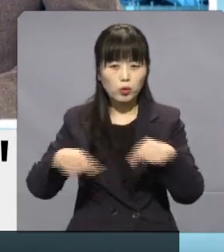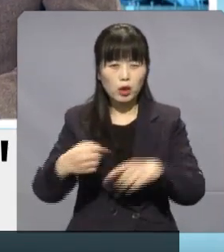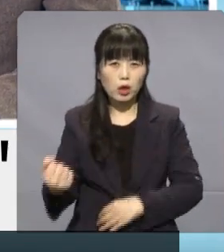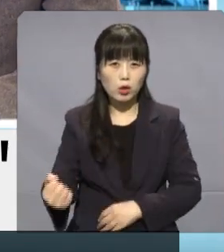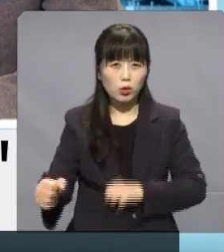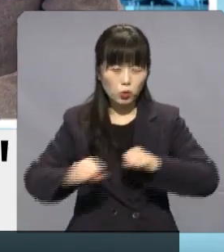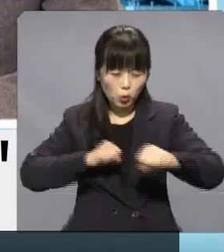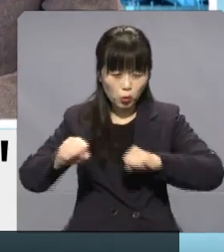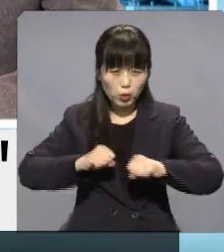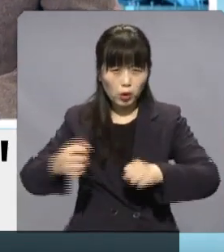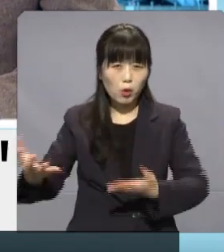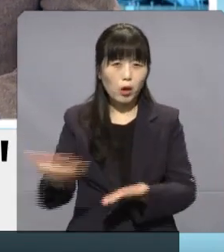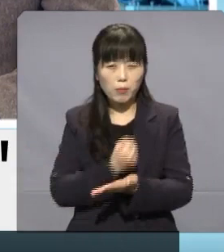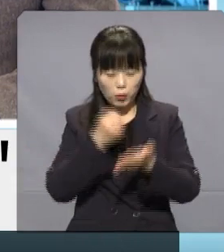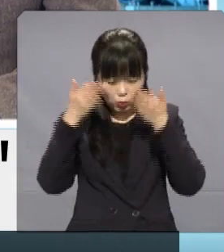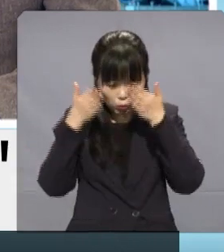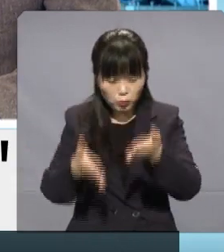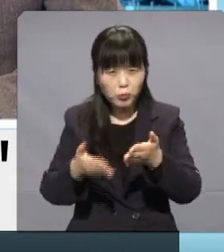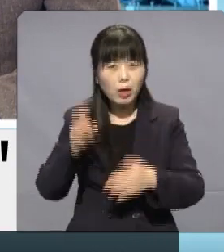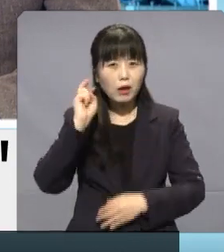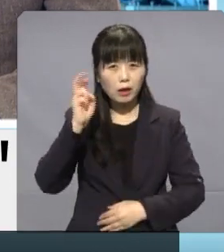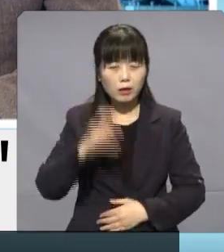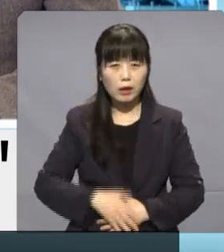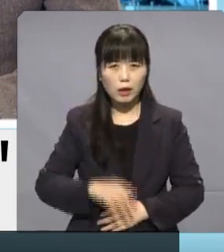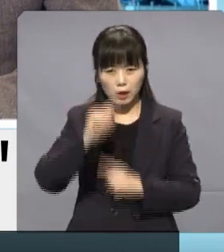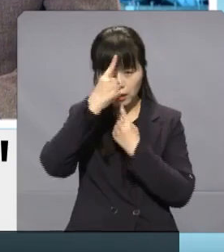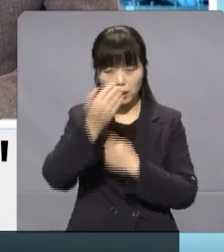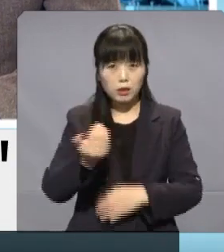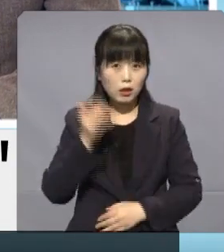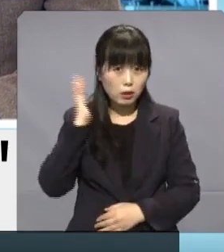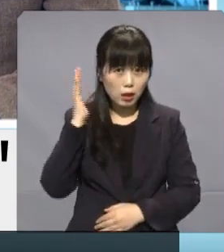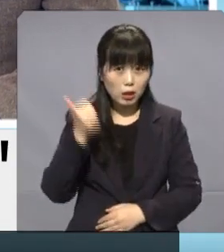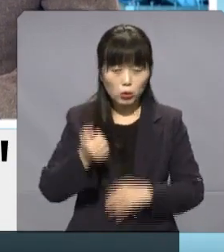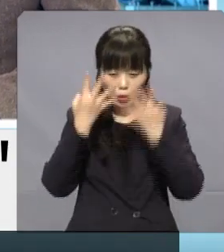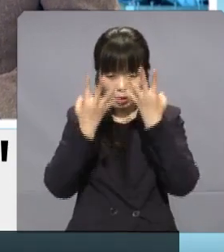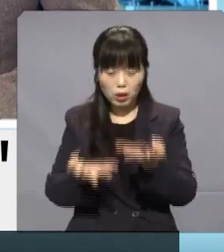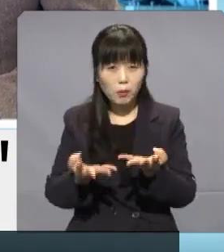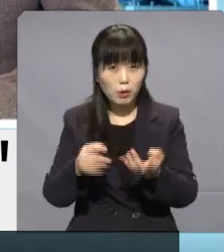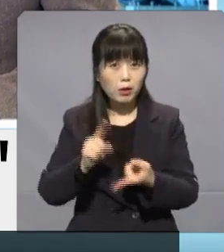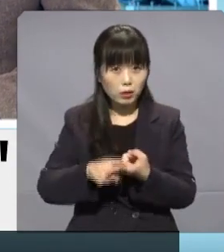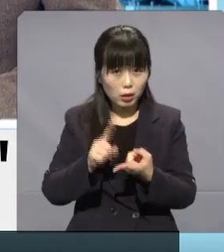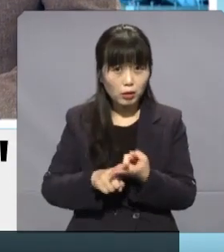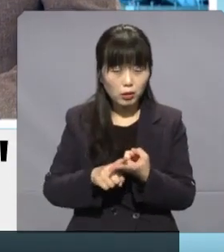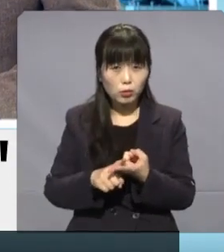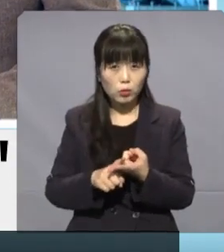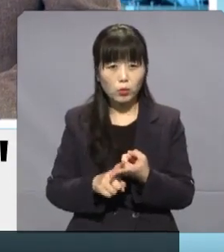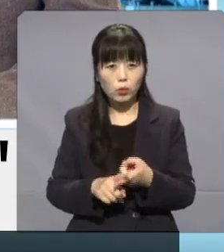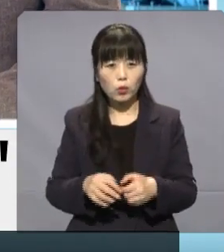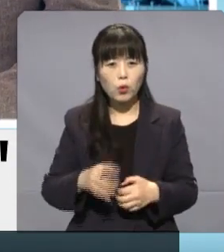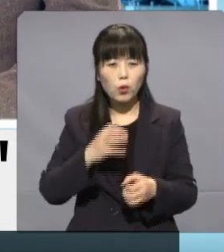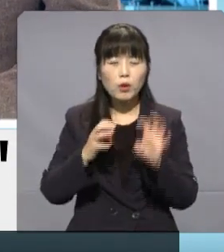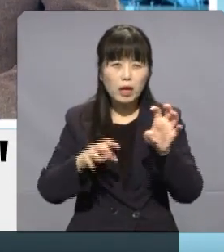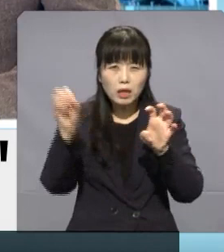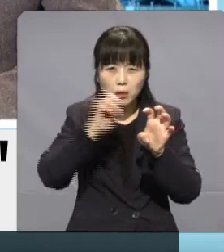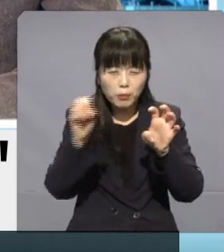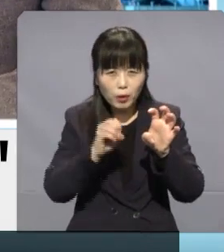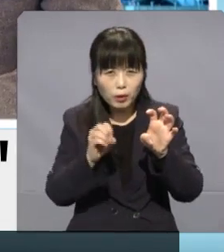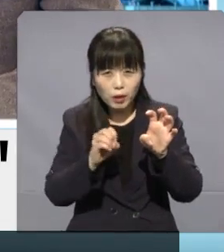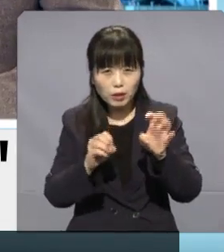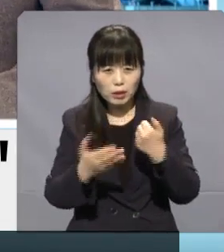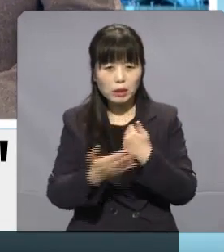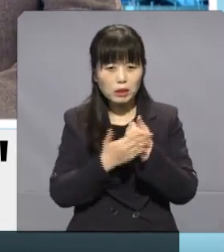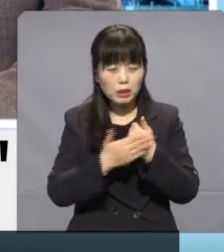여기에 올인한 거 아니냐. 그러면 이명박 전 대통령의 사면도 어떻게 보면은 이 40%까지